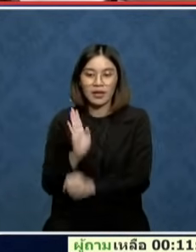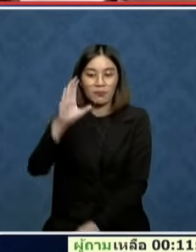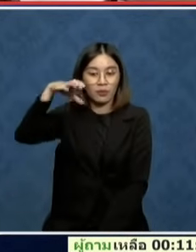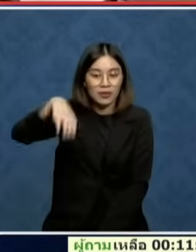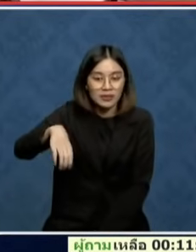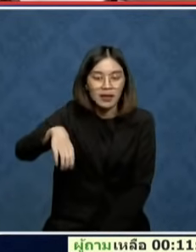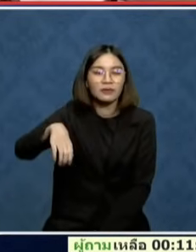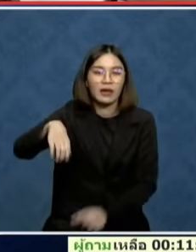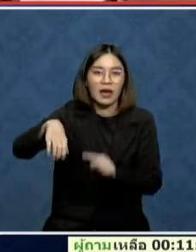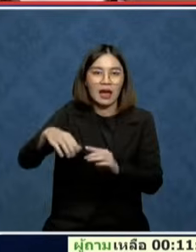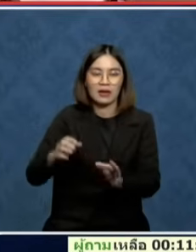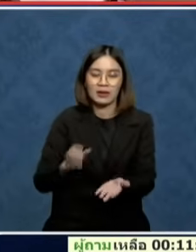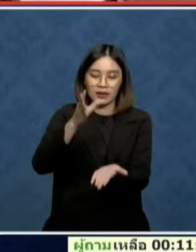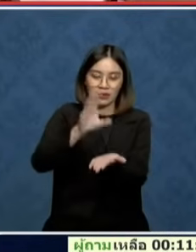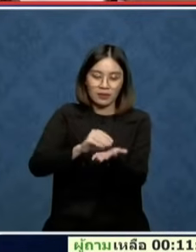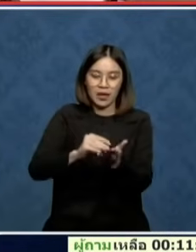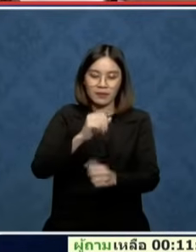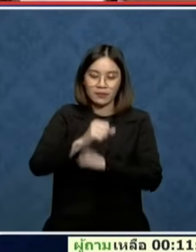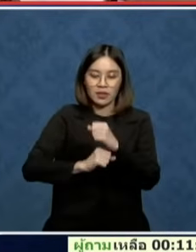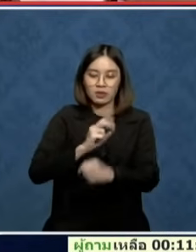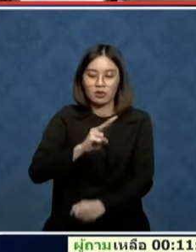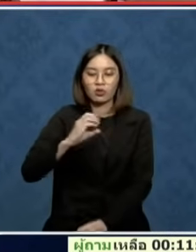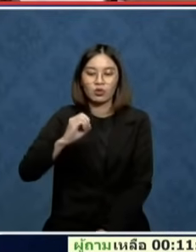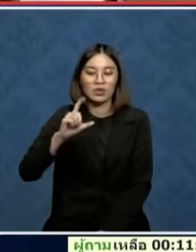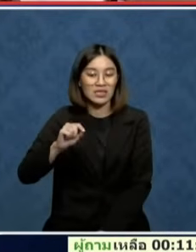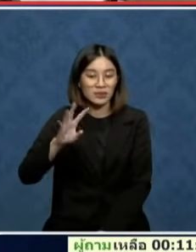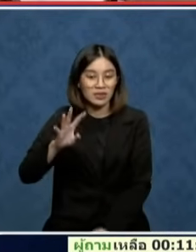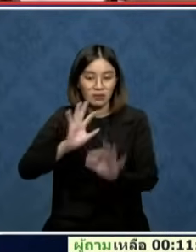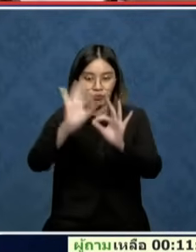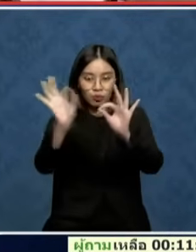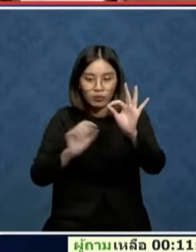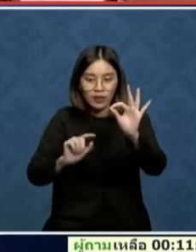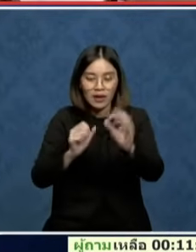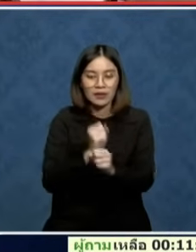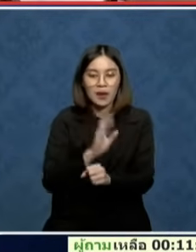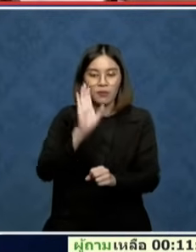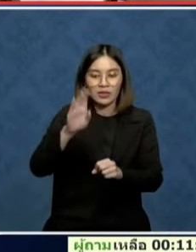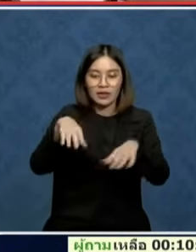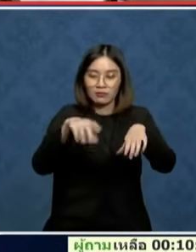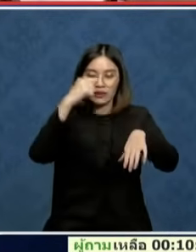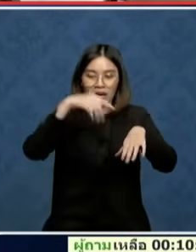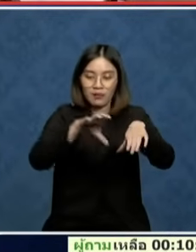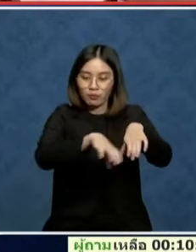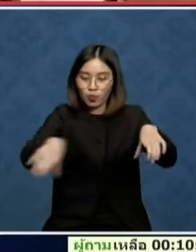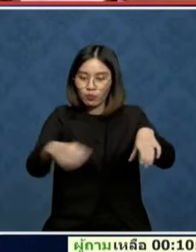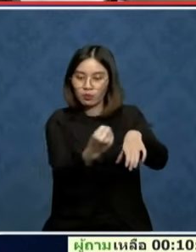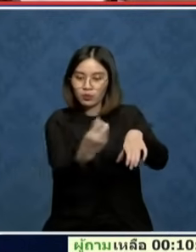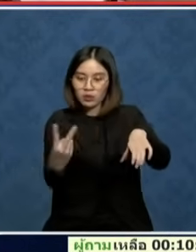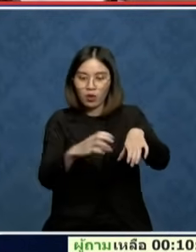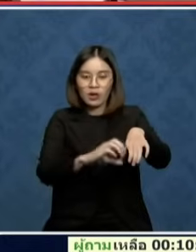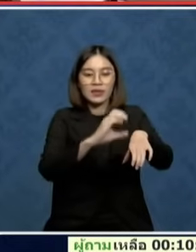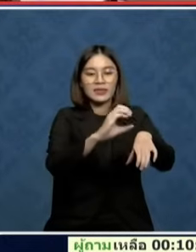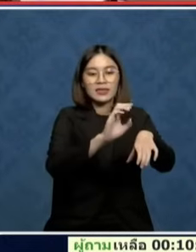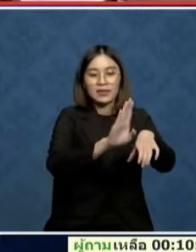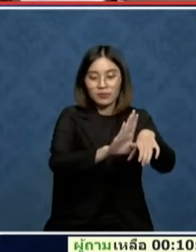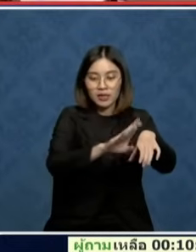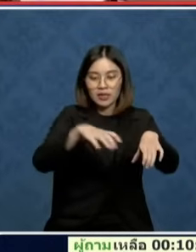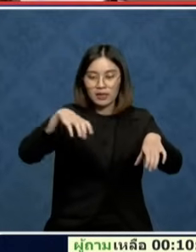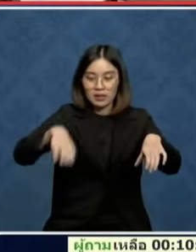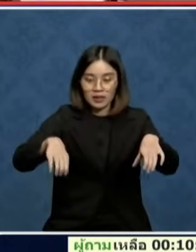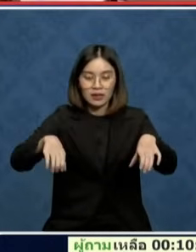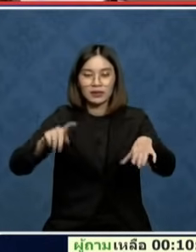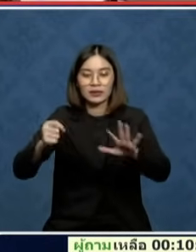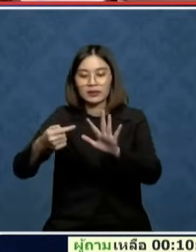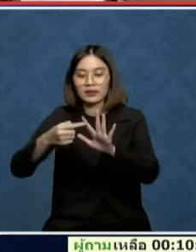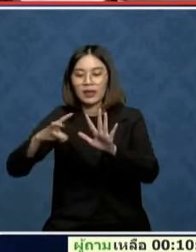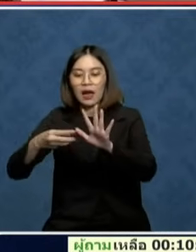อมินีซึ่งในรายงานปี2024ก็ได้บอกว่าบริษัทไทยอย่างน้อย2บริษัทได้แก่ CB Energy และตะวันออย